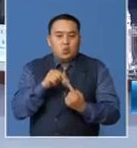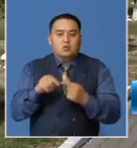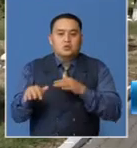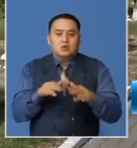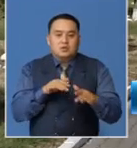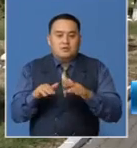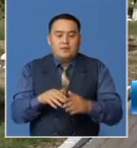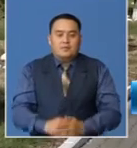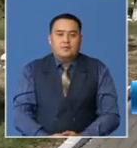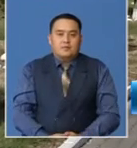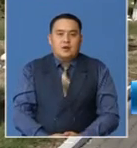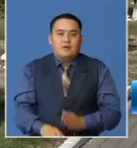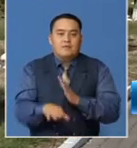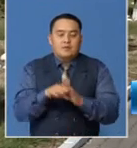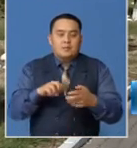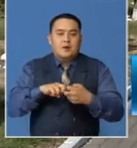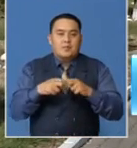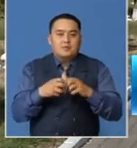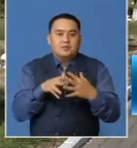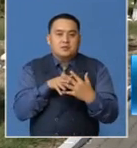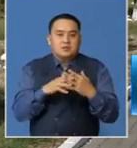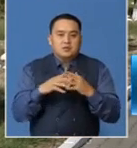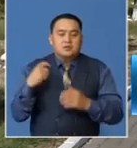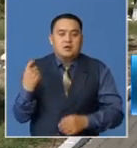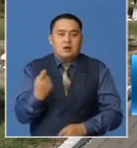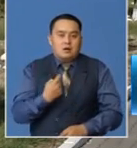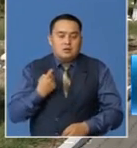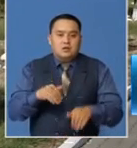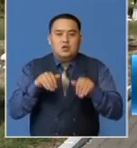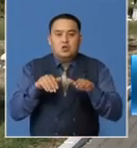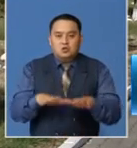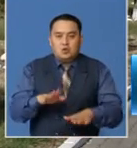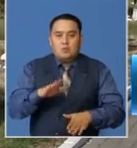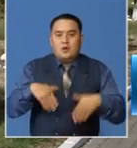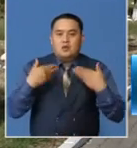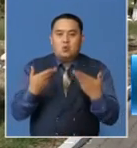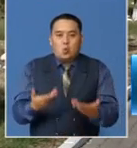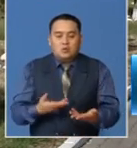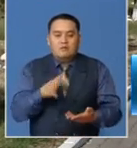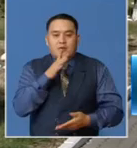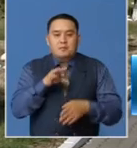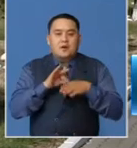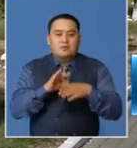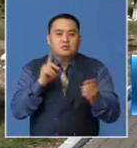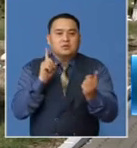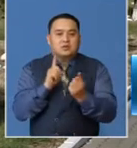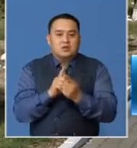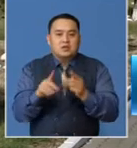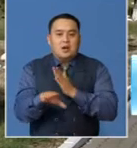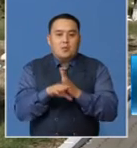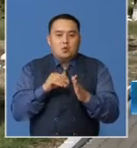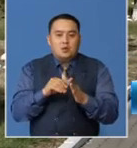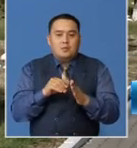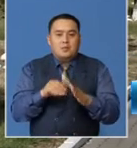действию. Выявленные проблемные вопросы в сельском хозяйстве и возможные пути их решения, которые были предложены во время проведенных встреч, депутаты